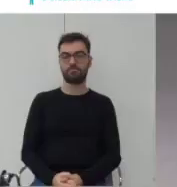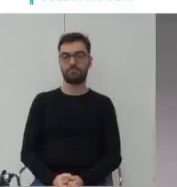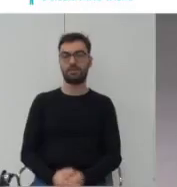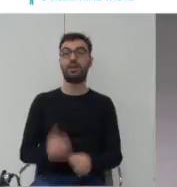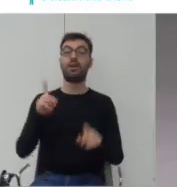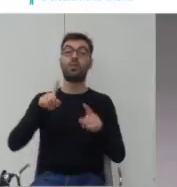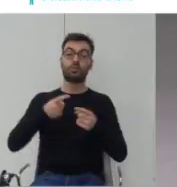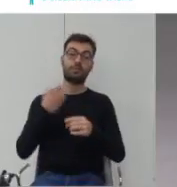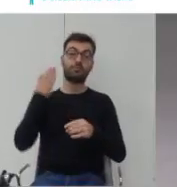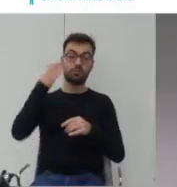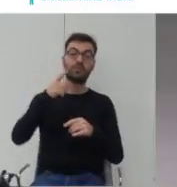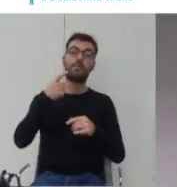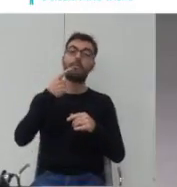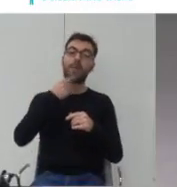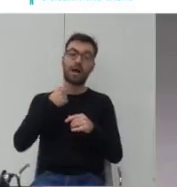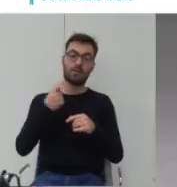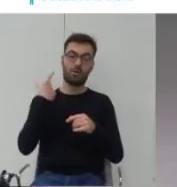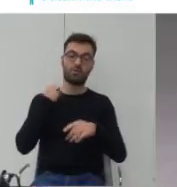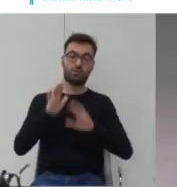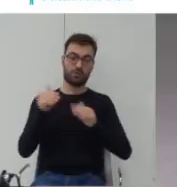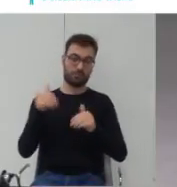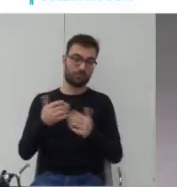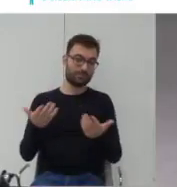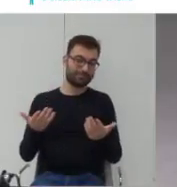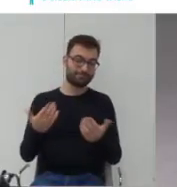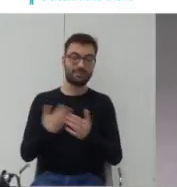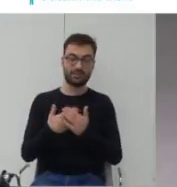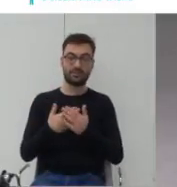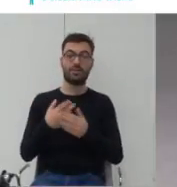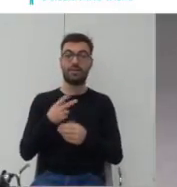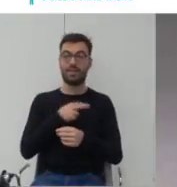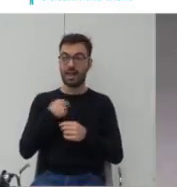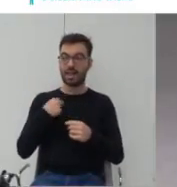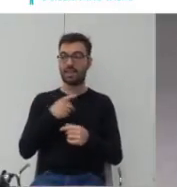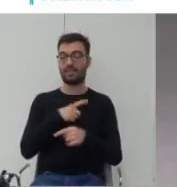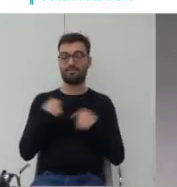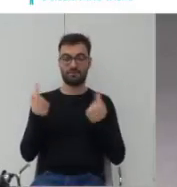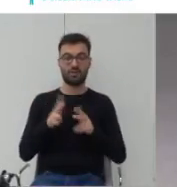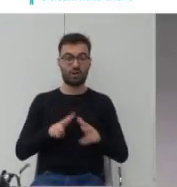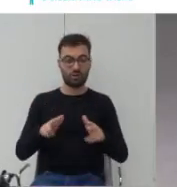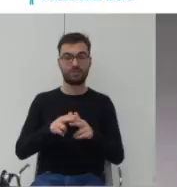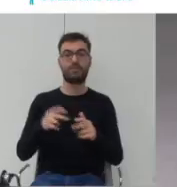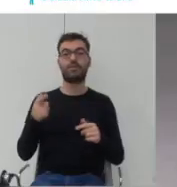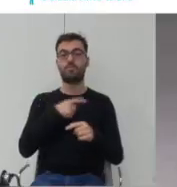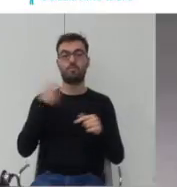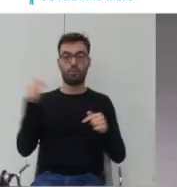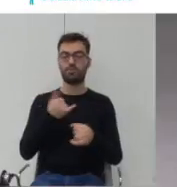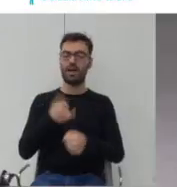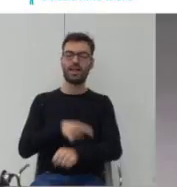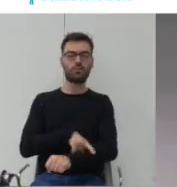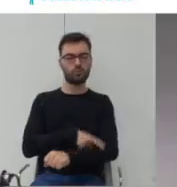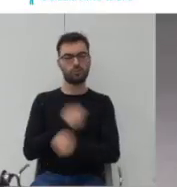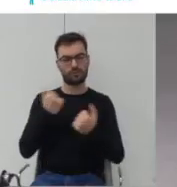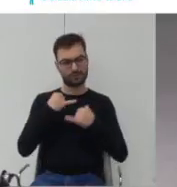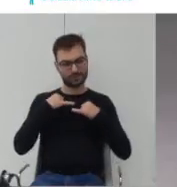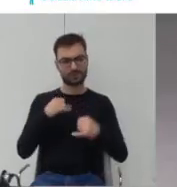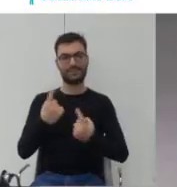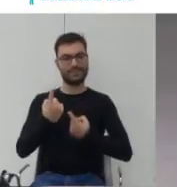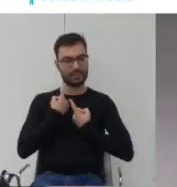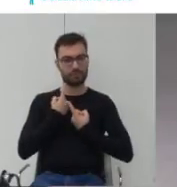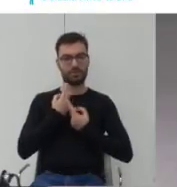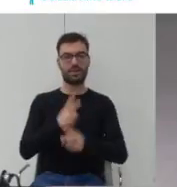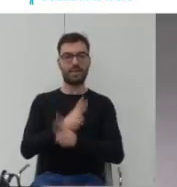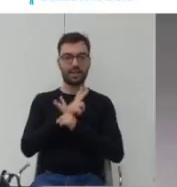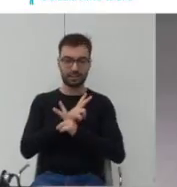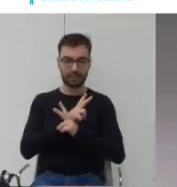opiekunów w przyszłości. Tak więc dla nas, dla naszych bliskich, bardzo ważną rzeczą jest to, żebyśmy pozostawali jak najdłużej